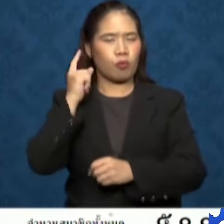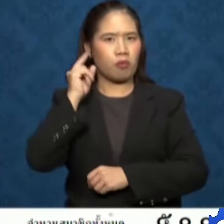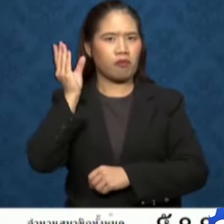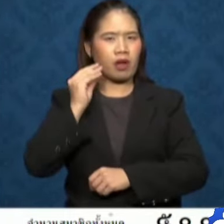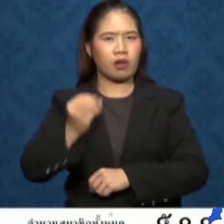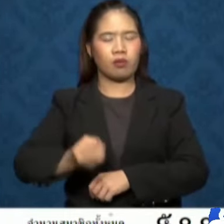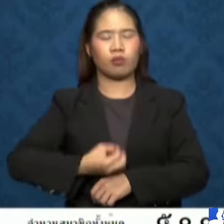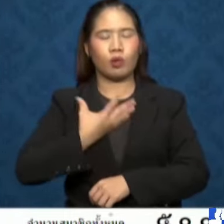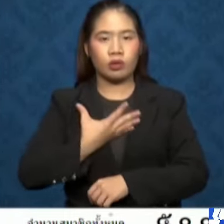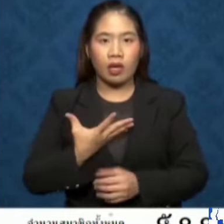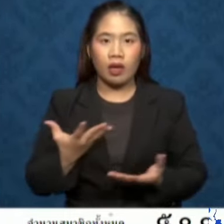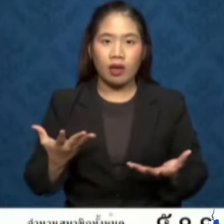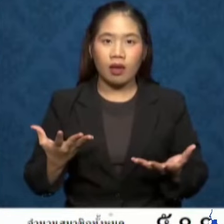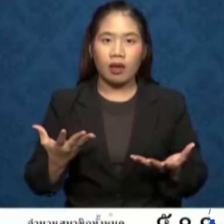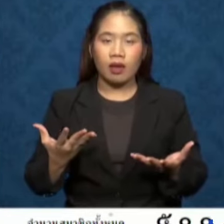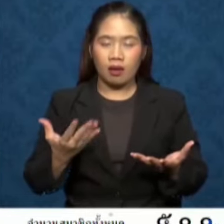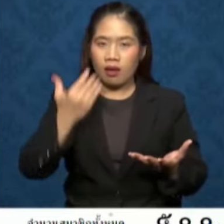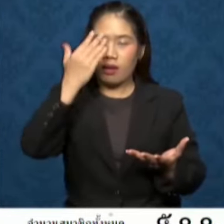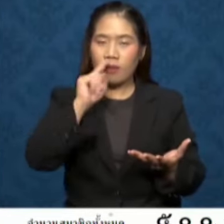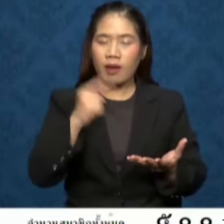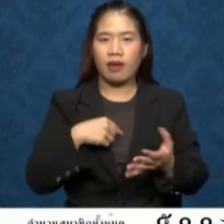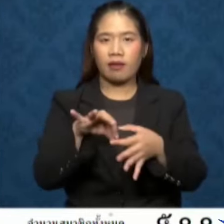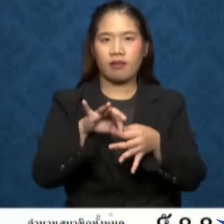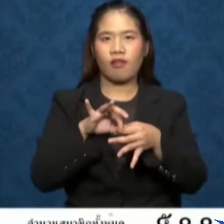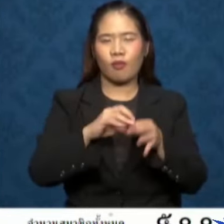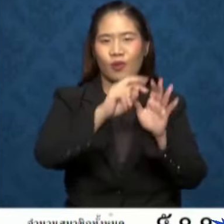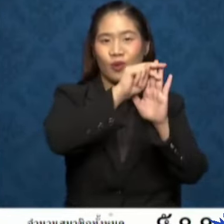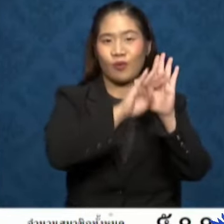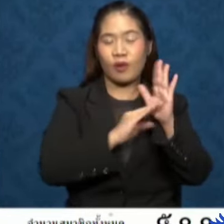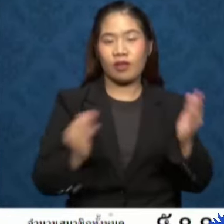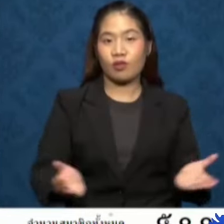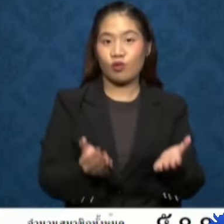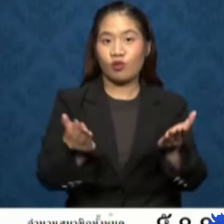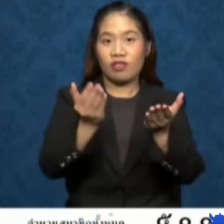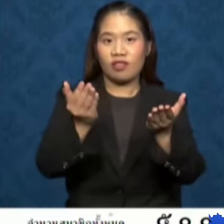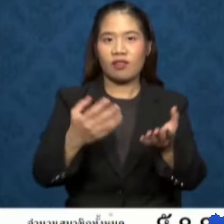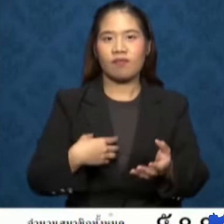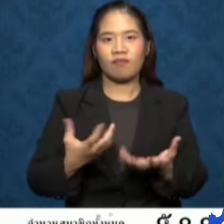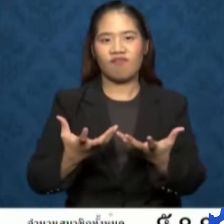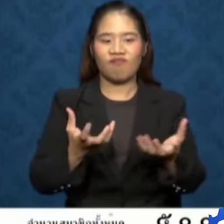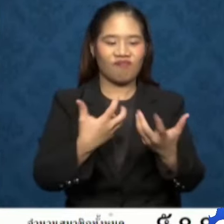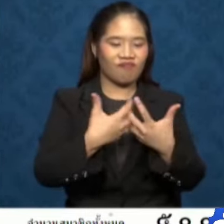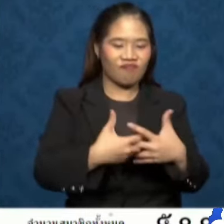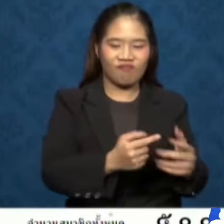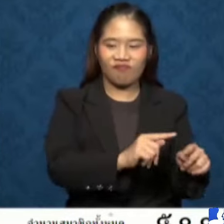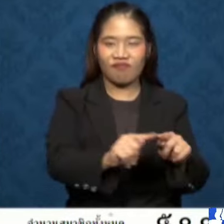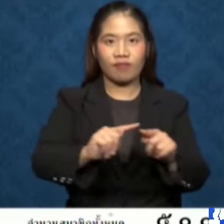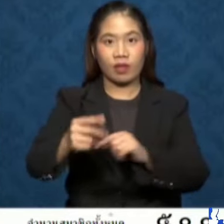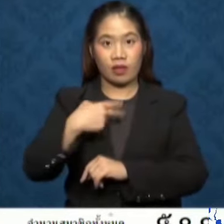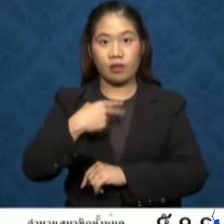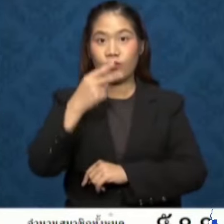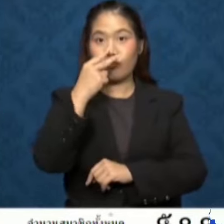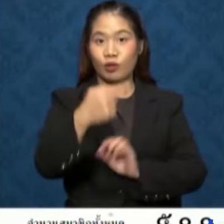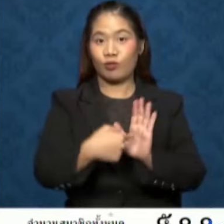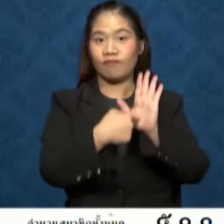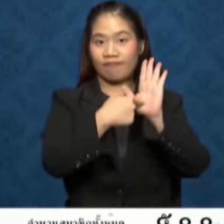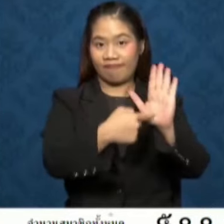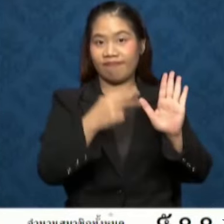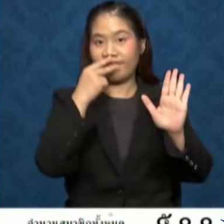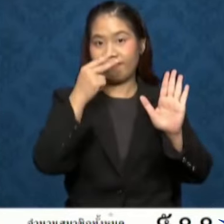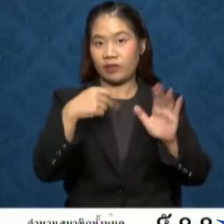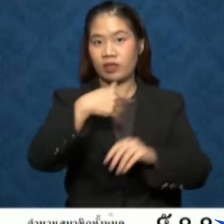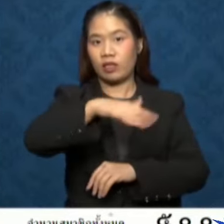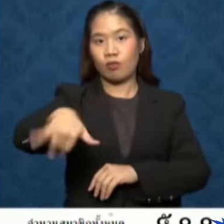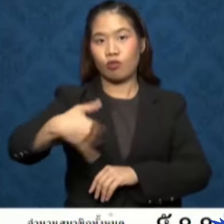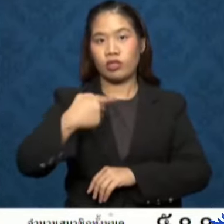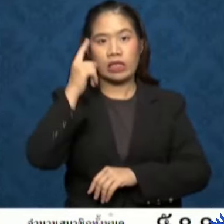ใจและสิ้นหวังนะเกี่ยวกับการผลักดันนโยบายส่งเสริมการจัดซื้ออาวุธยุทโธปกรณ์ภายในประเทศเรามาดูครับฟังแล้วจะเจอความสิ้นหวัง